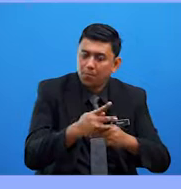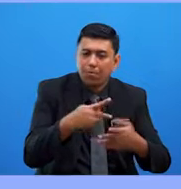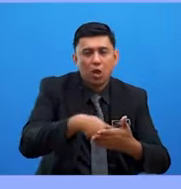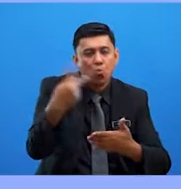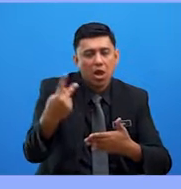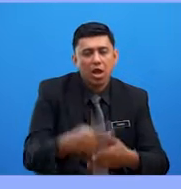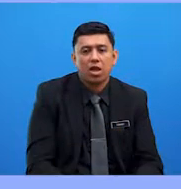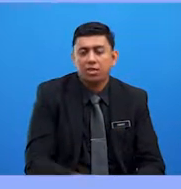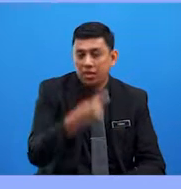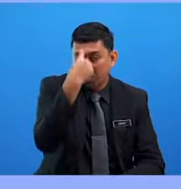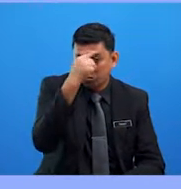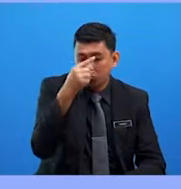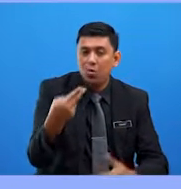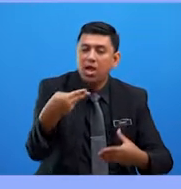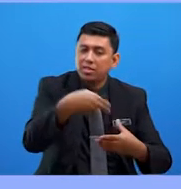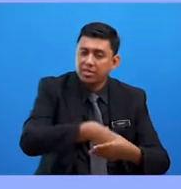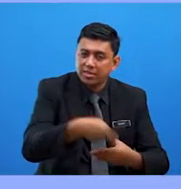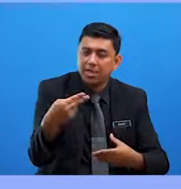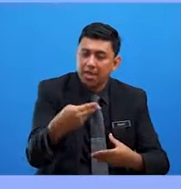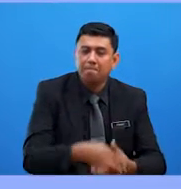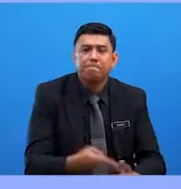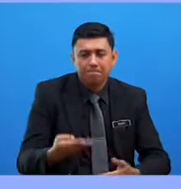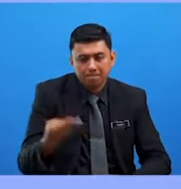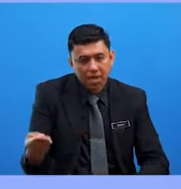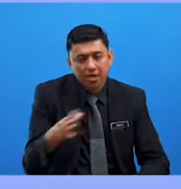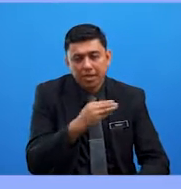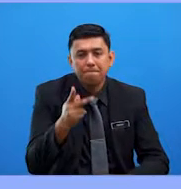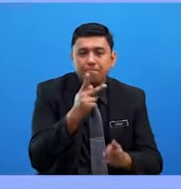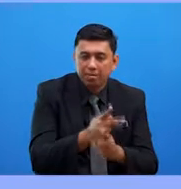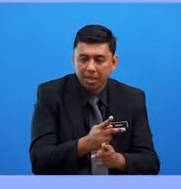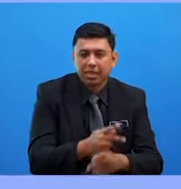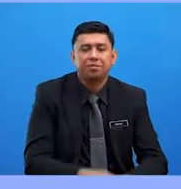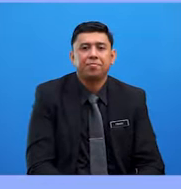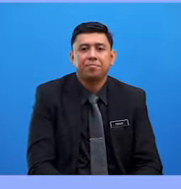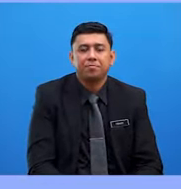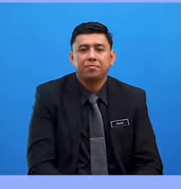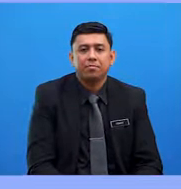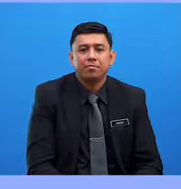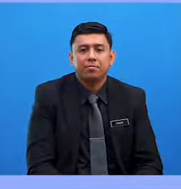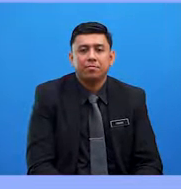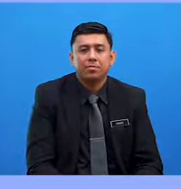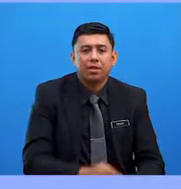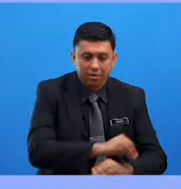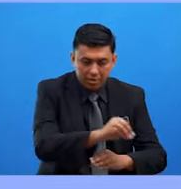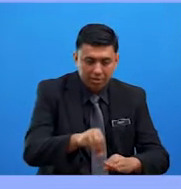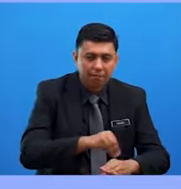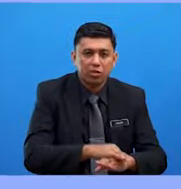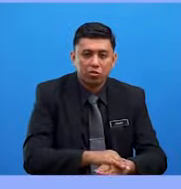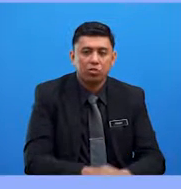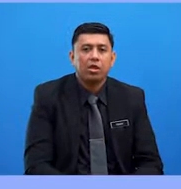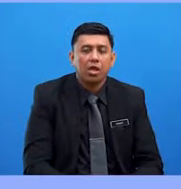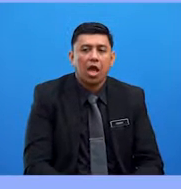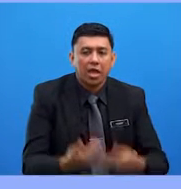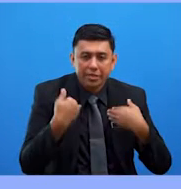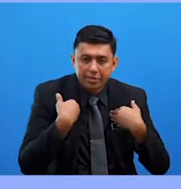pengeluaran untuk menghasilkan barang dan perkhidmatan. Faktor pengeluaran terdiri